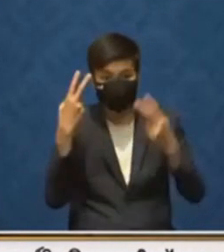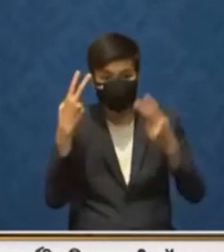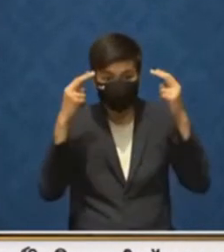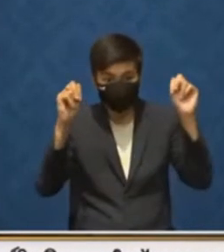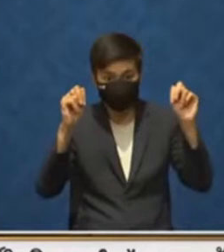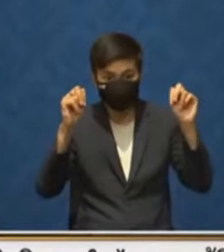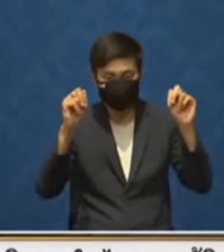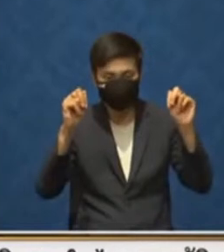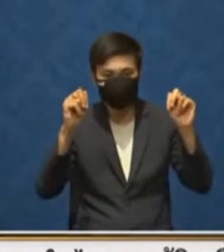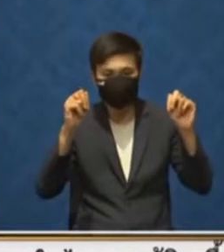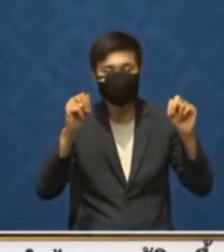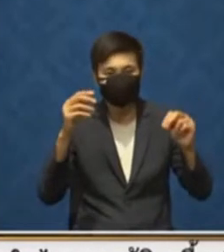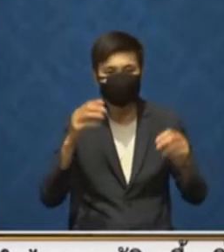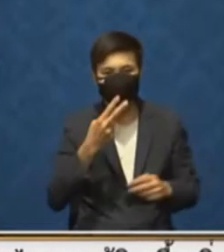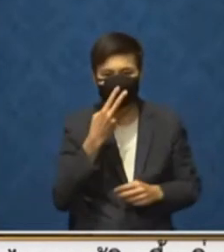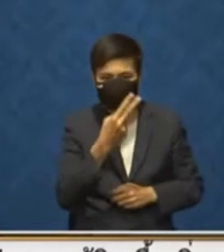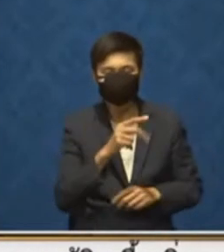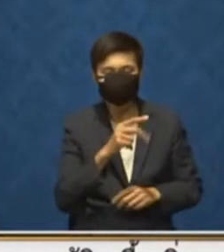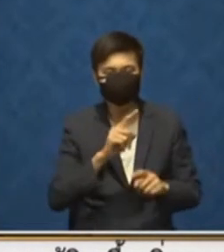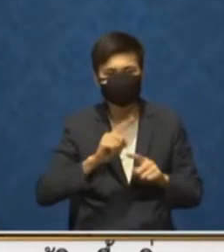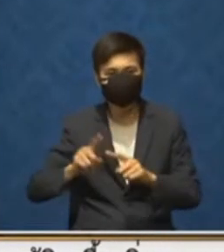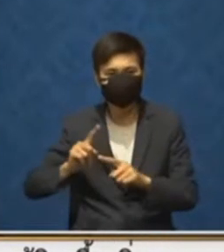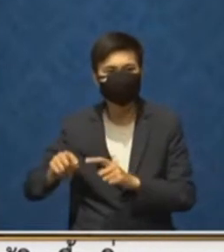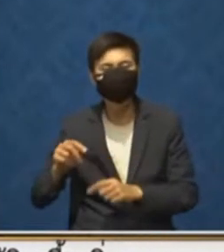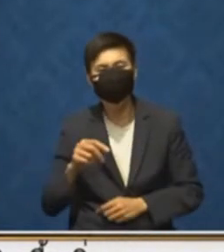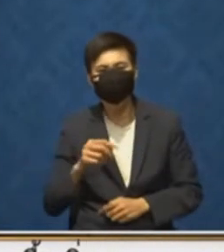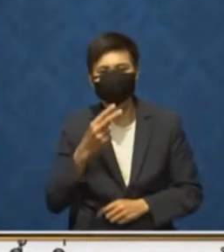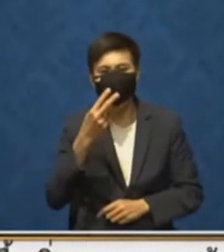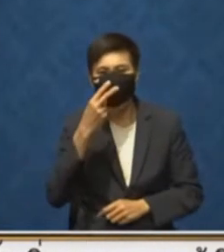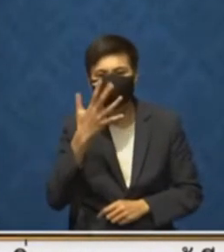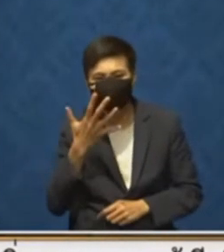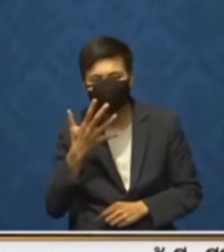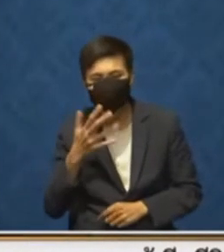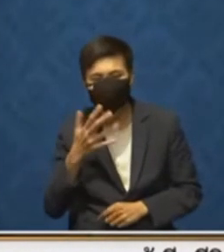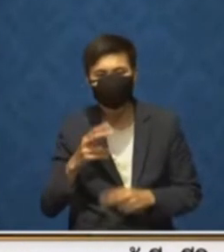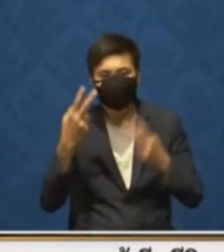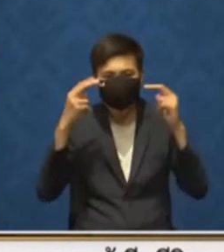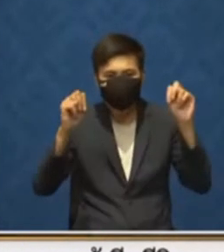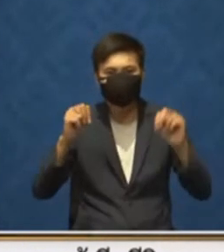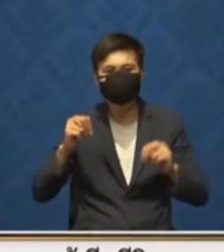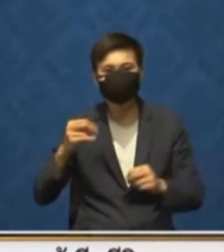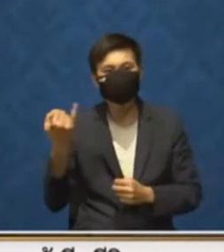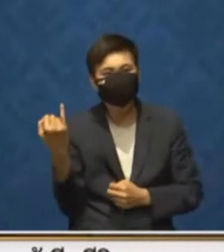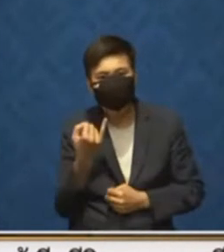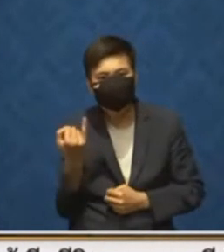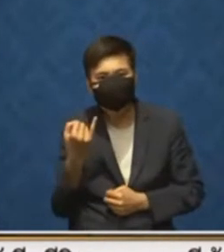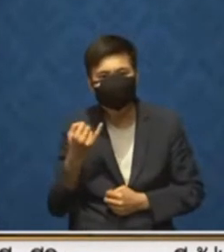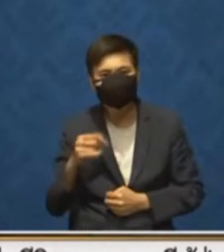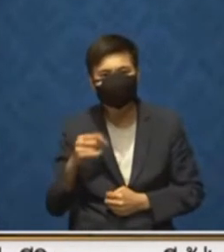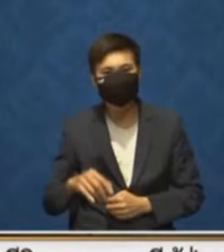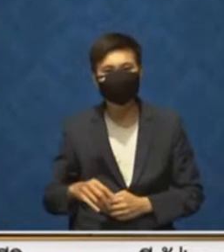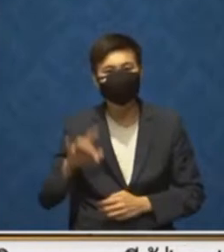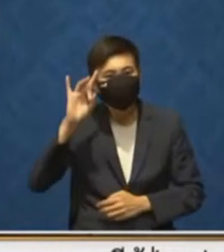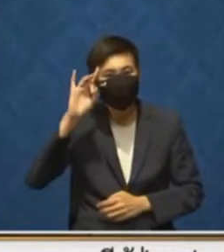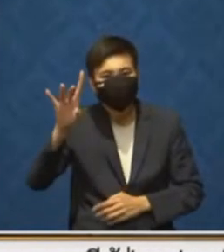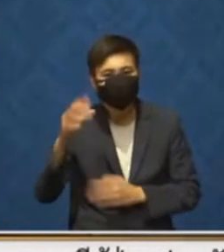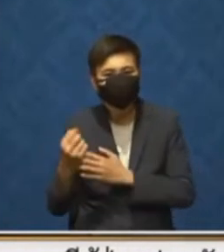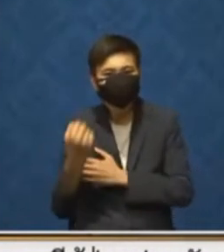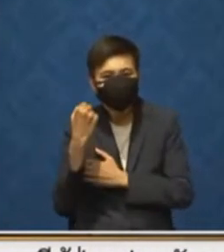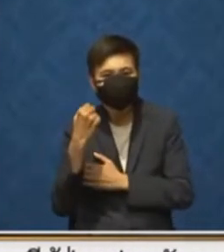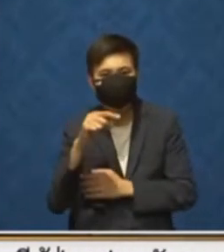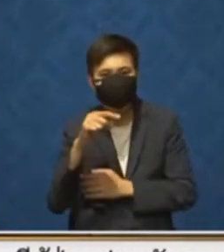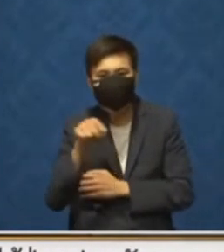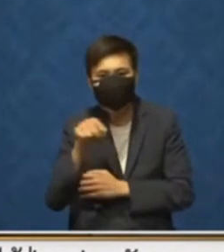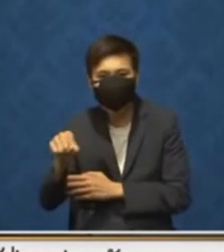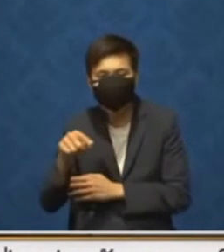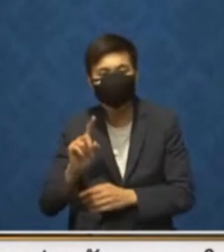ในยงซีคนไหนที่เร็ว 3ถ้าขาดภาวะผู้นำบ้านหน้าอย่างนี้เลยนะครับไปไหนก็